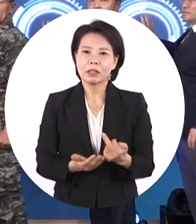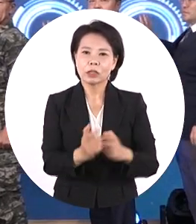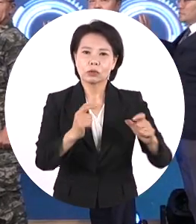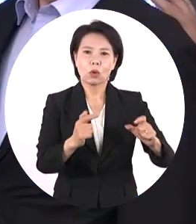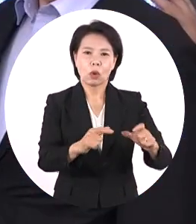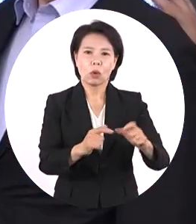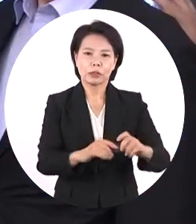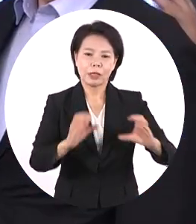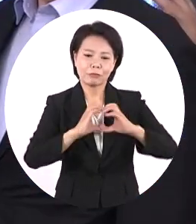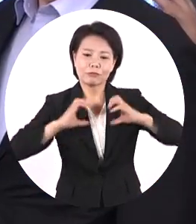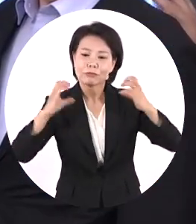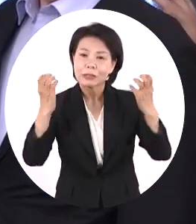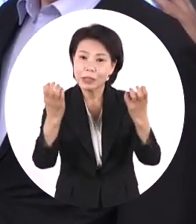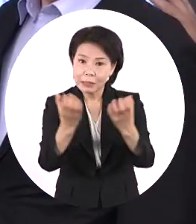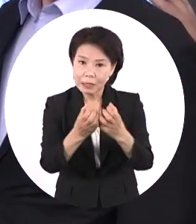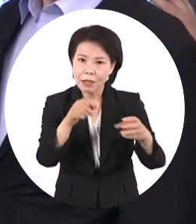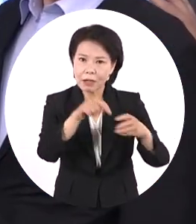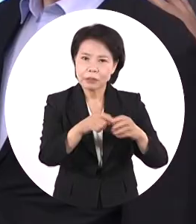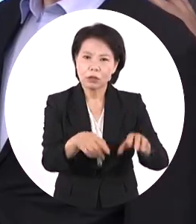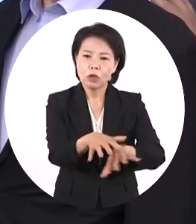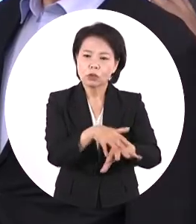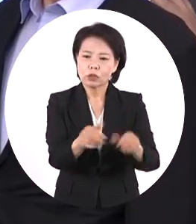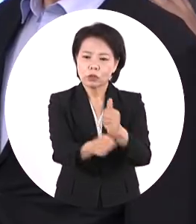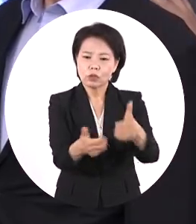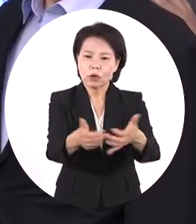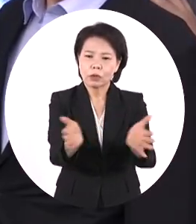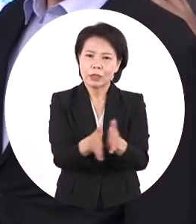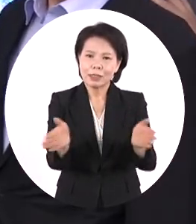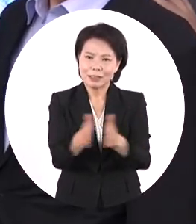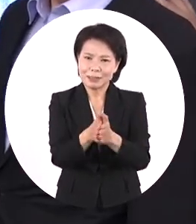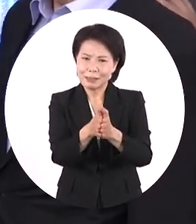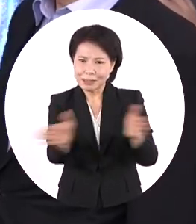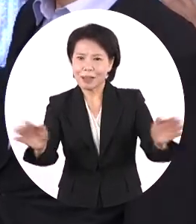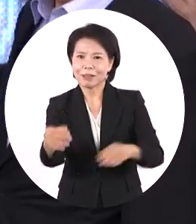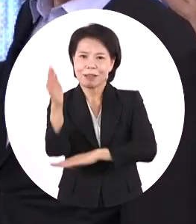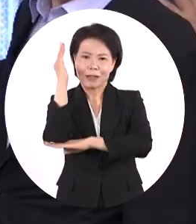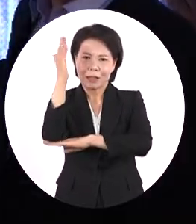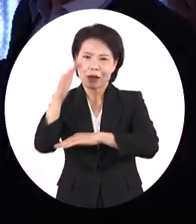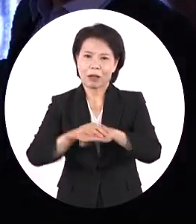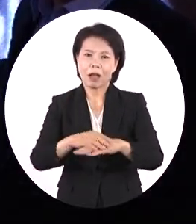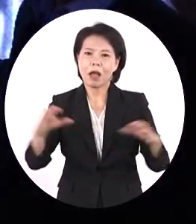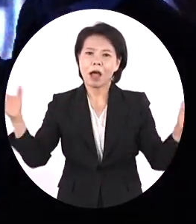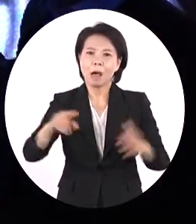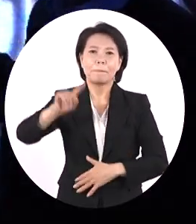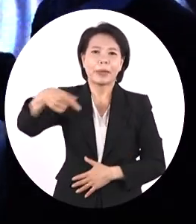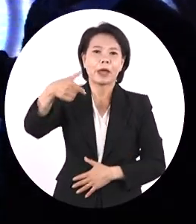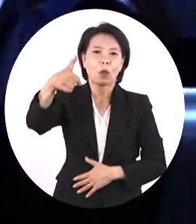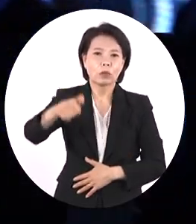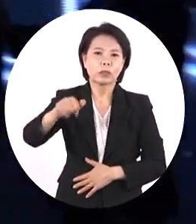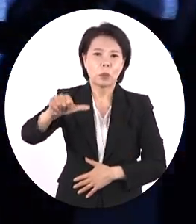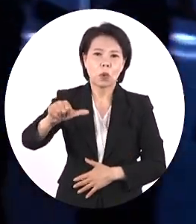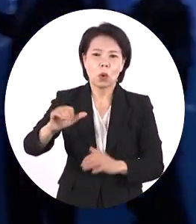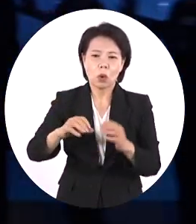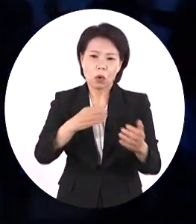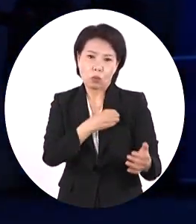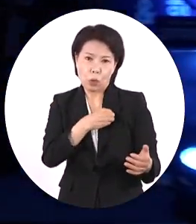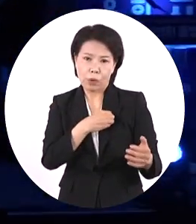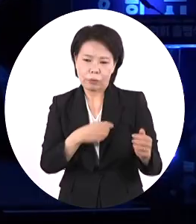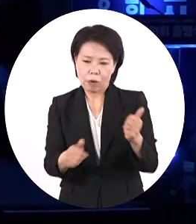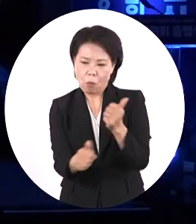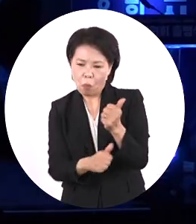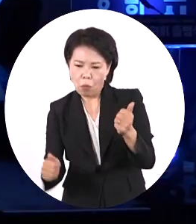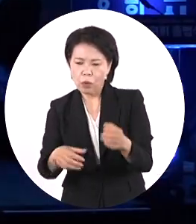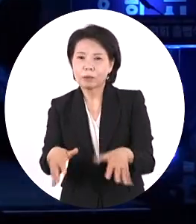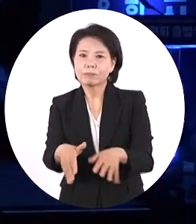제주도는 제주국제컨벤션센터에서 조직위원회 출범식을 열고 총 155명의 위원을